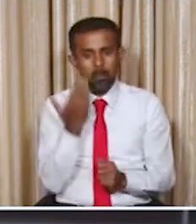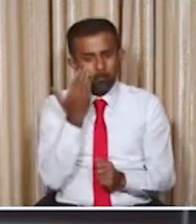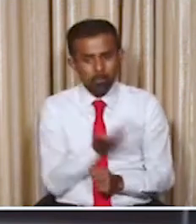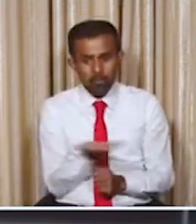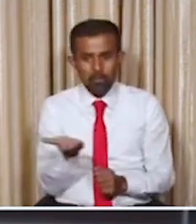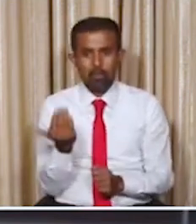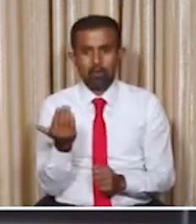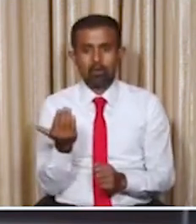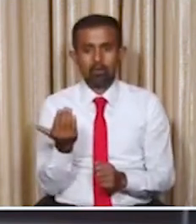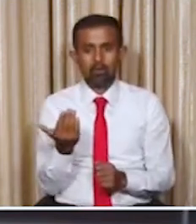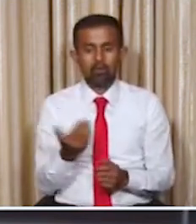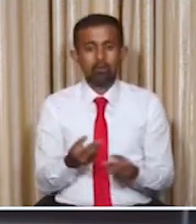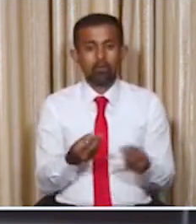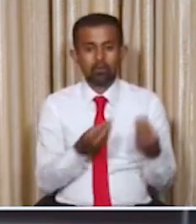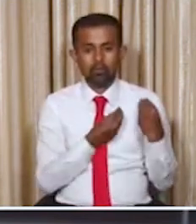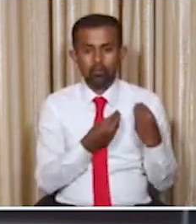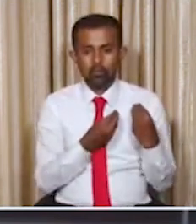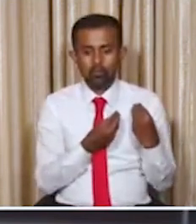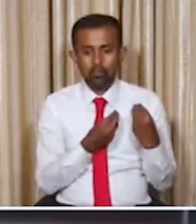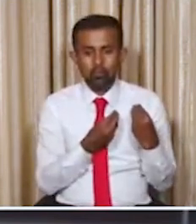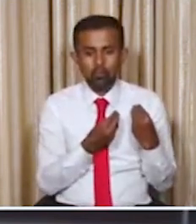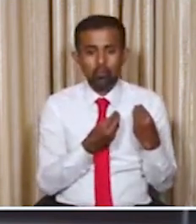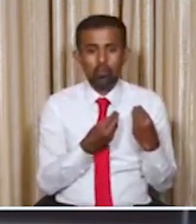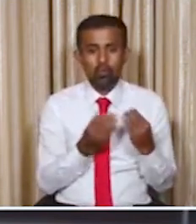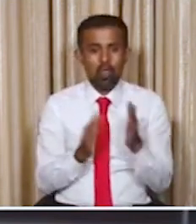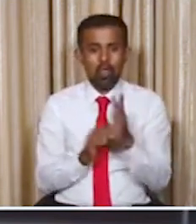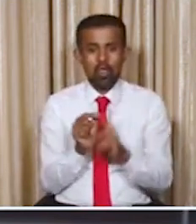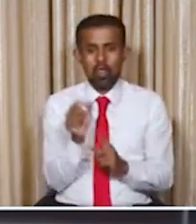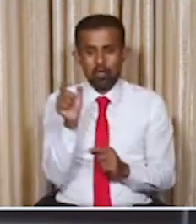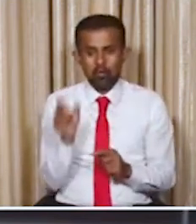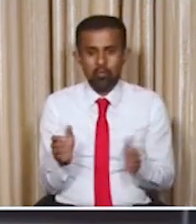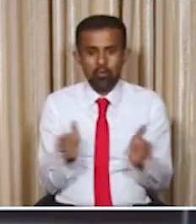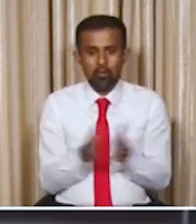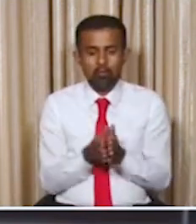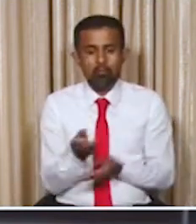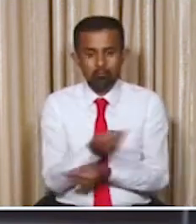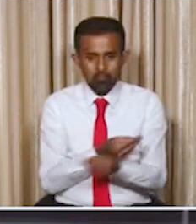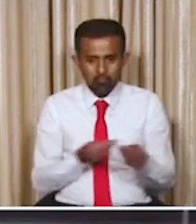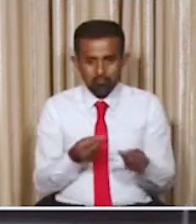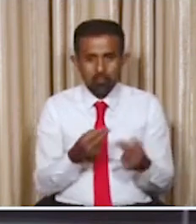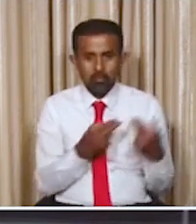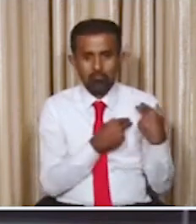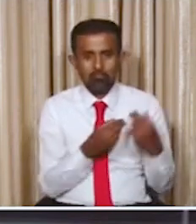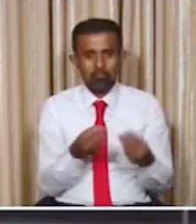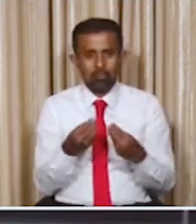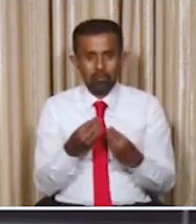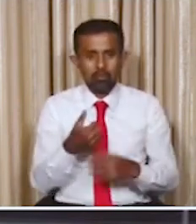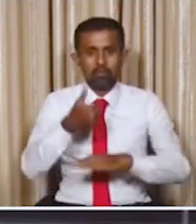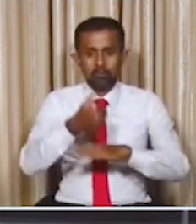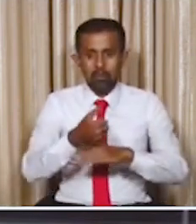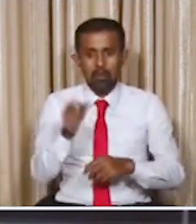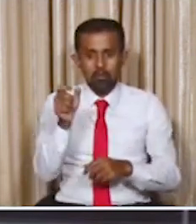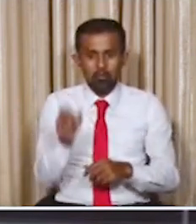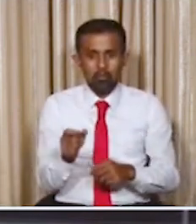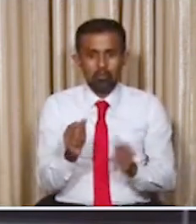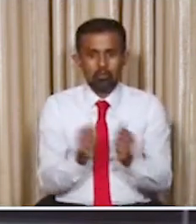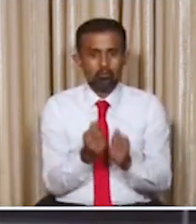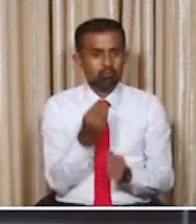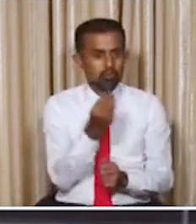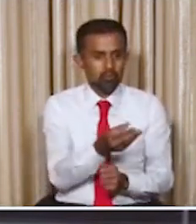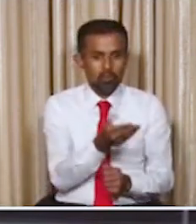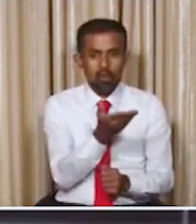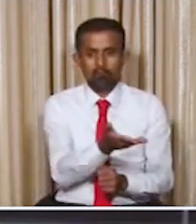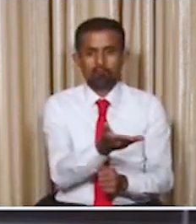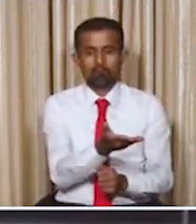pennanda. Mewa bara deela tiyana kotasak innawanam garu emathithumaath athuluwa mama kiyanne mewa bara deela tiyana sabhapathiwaru innawa rakiyawa deela tiyana